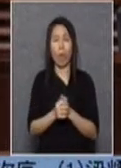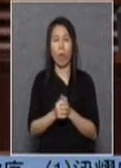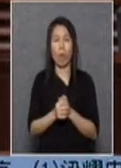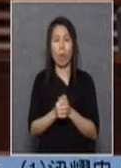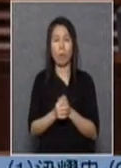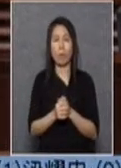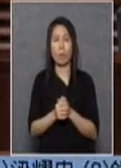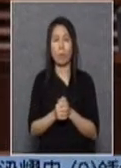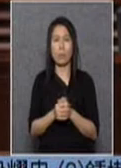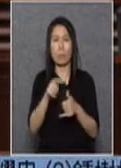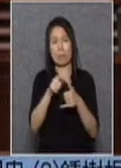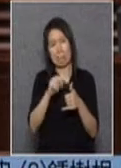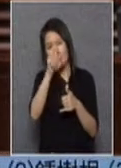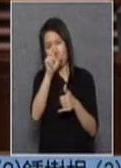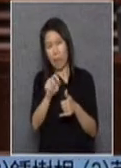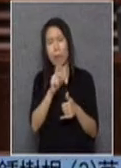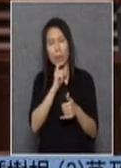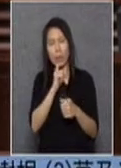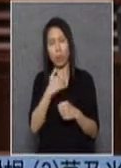本身都是一个很大的问题。